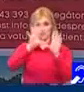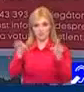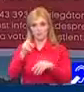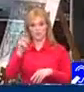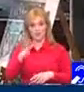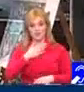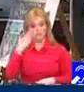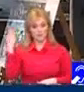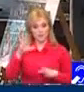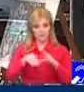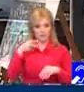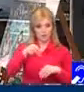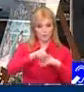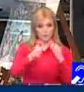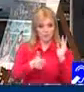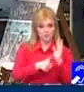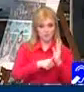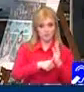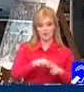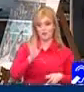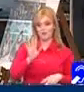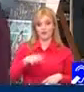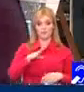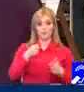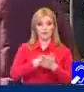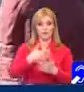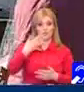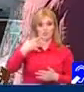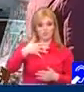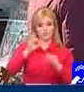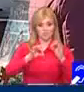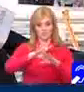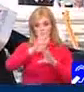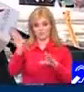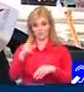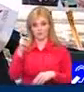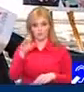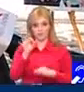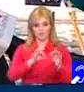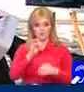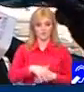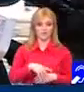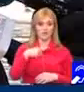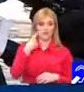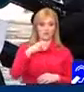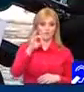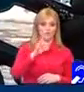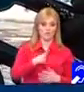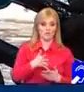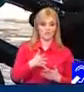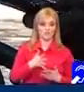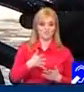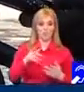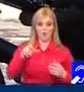ultimul scrutin electoral din 2016 abia de am trecut de 53%. Vorbește despre un anumit dezinteres față